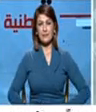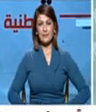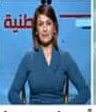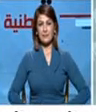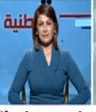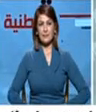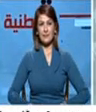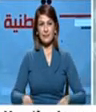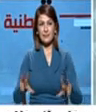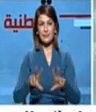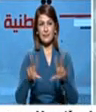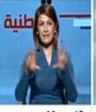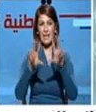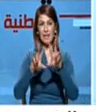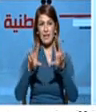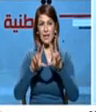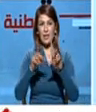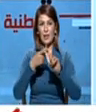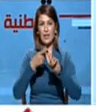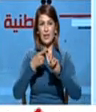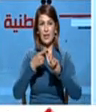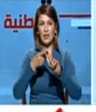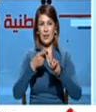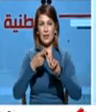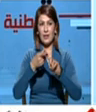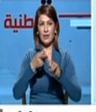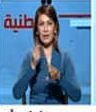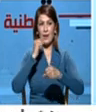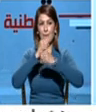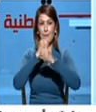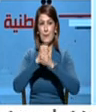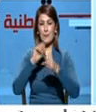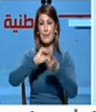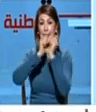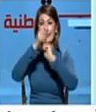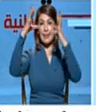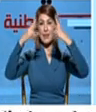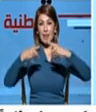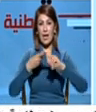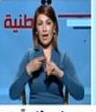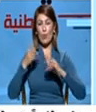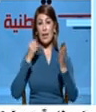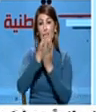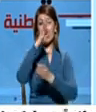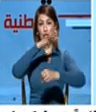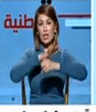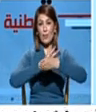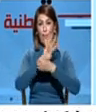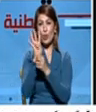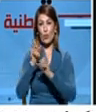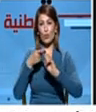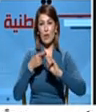قطاعات حيويه تتعامل معها وزاره تكنولوجيا الاتصال وتحول خلال ازمه تفشي فيروس كورونا واهمها